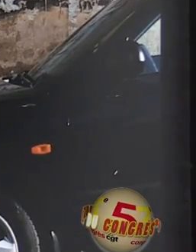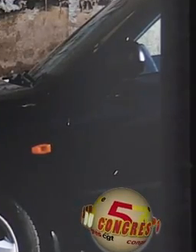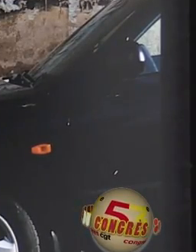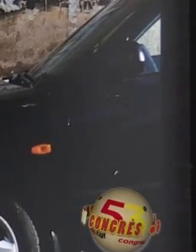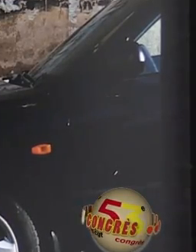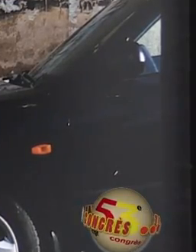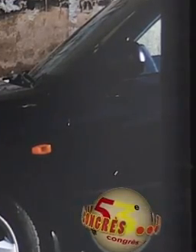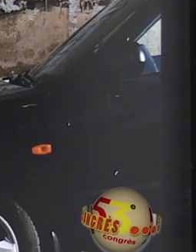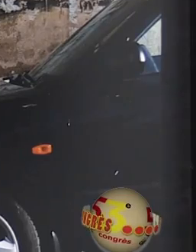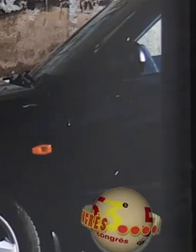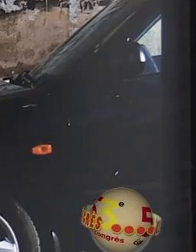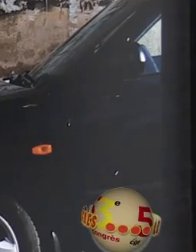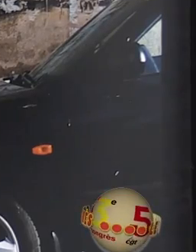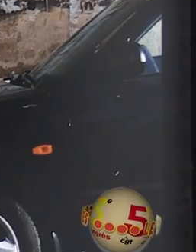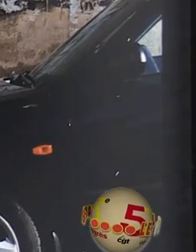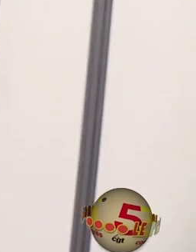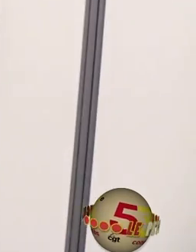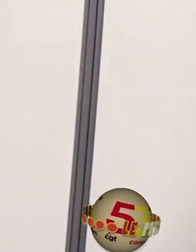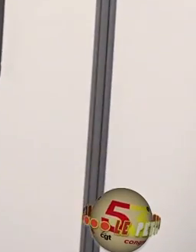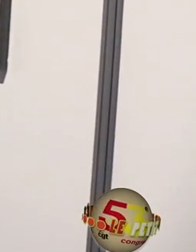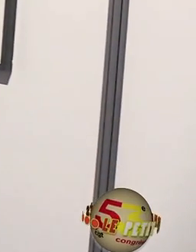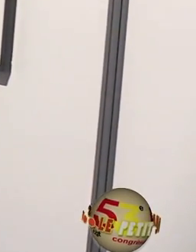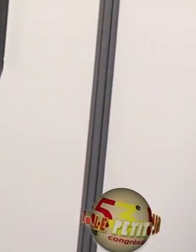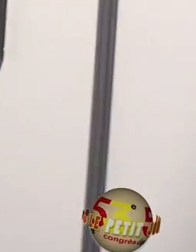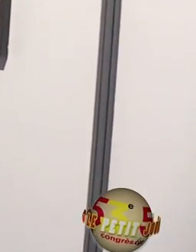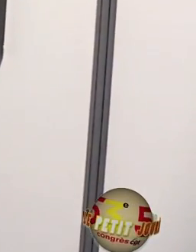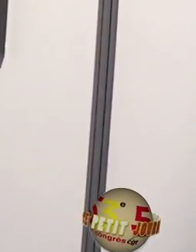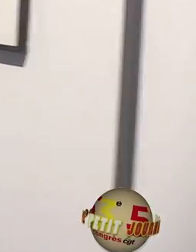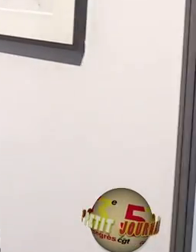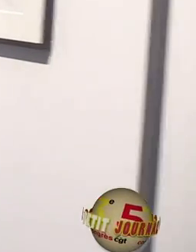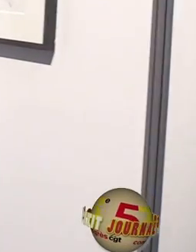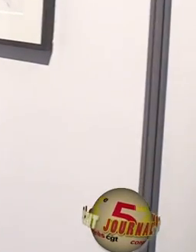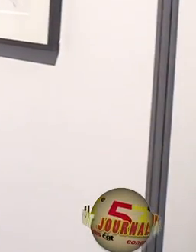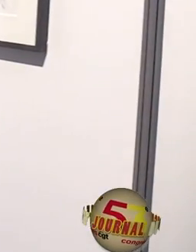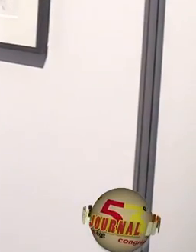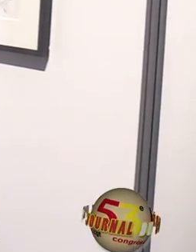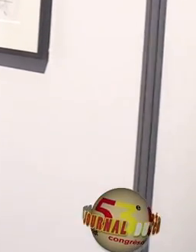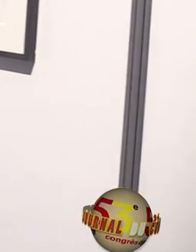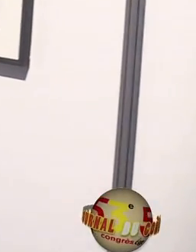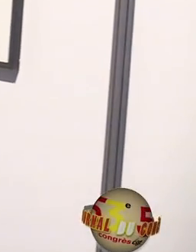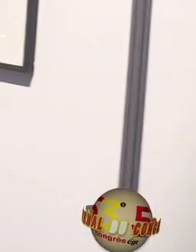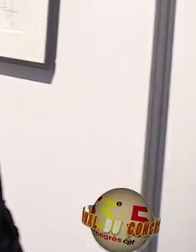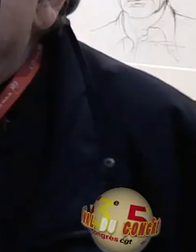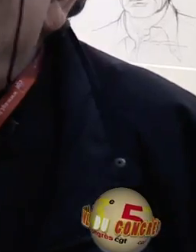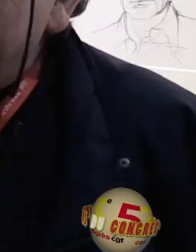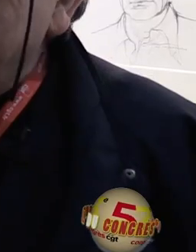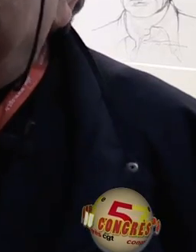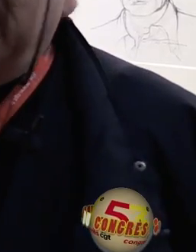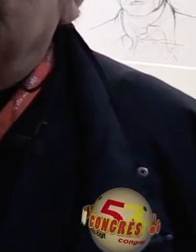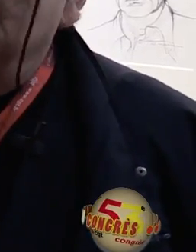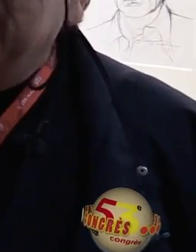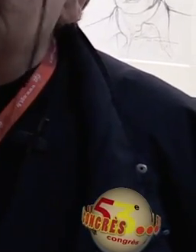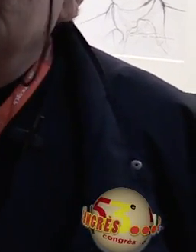connaissent ses poèmes. Quand je collais un bout de poème, et quand il y avait des gens dans la rue, ils le disaient à haute voix, quoi. D'accord. Vraiment. Darwish,